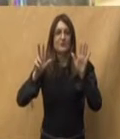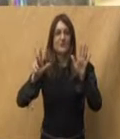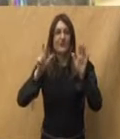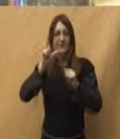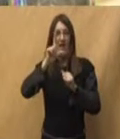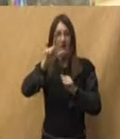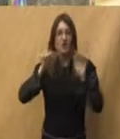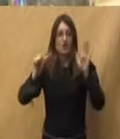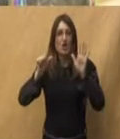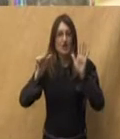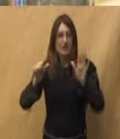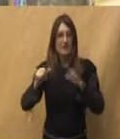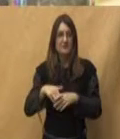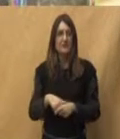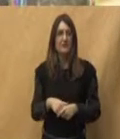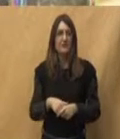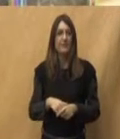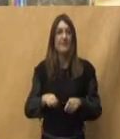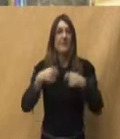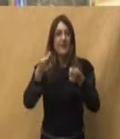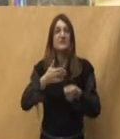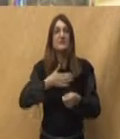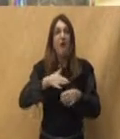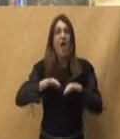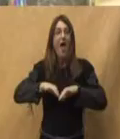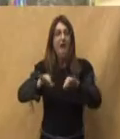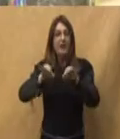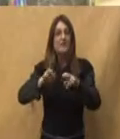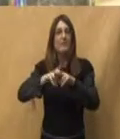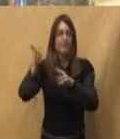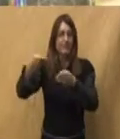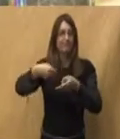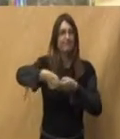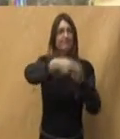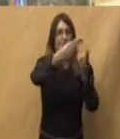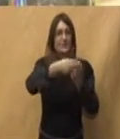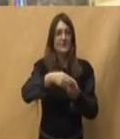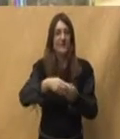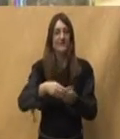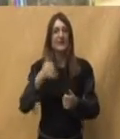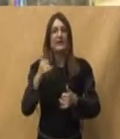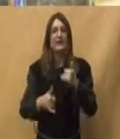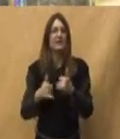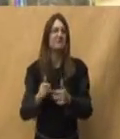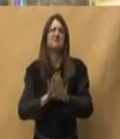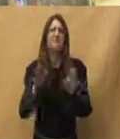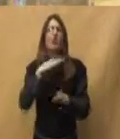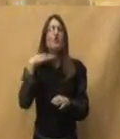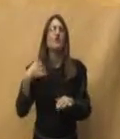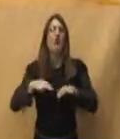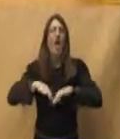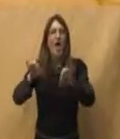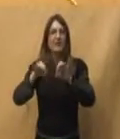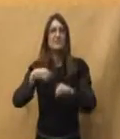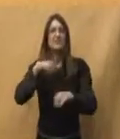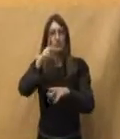060-88-2266. Ostavite adresu svoju na koju vam možemo to poslati, ili adresu, najbolje adresu, mi